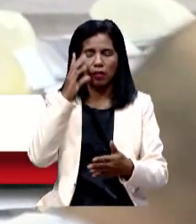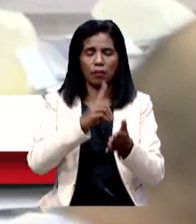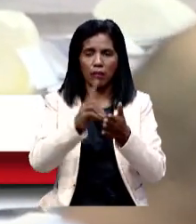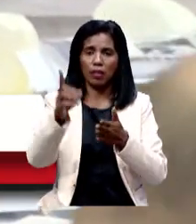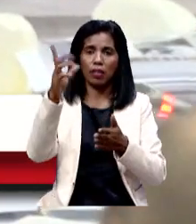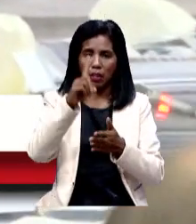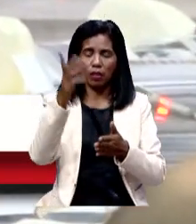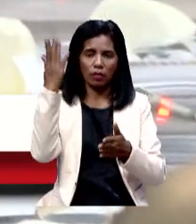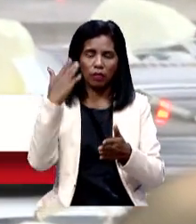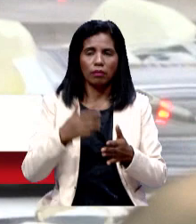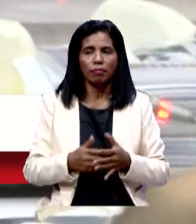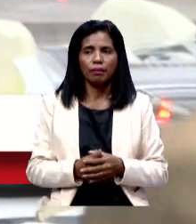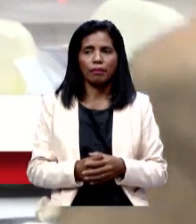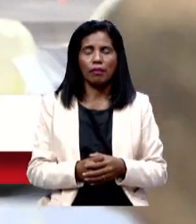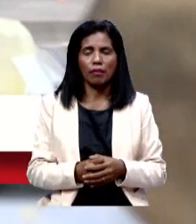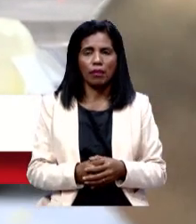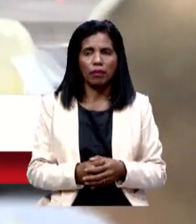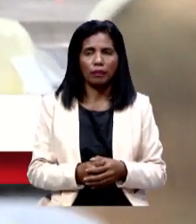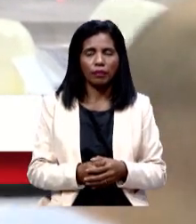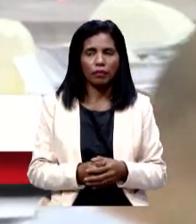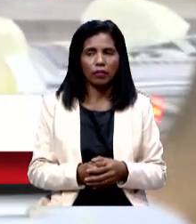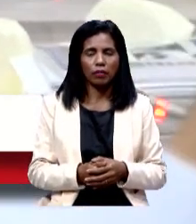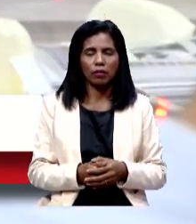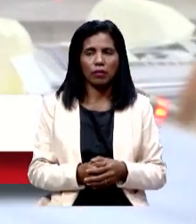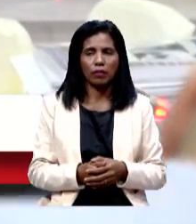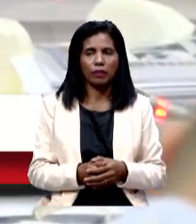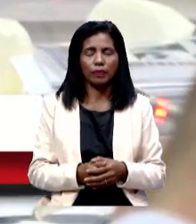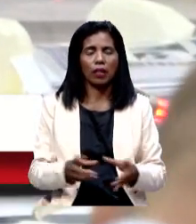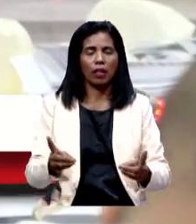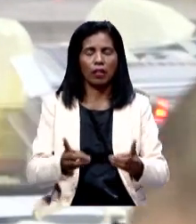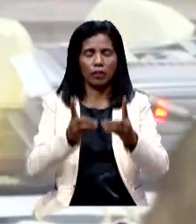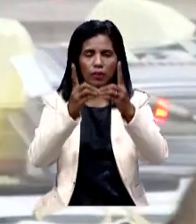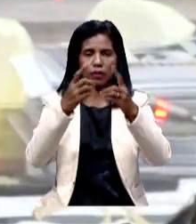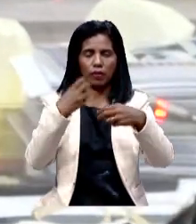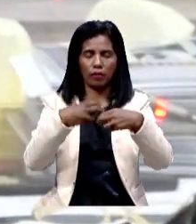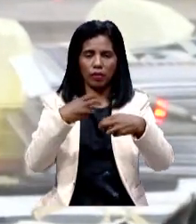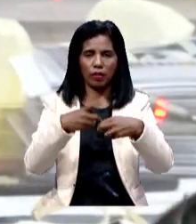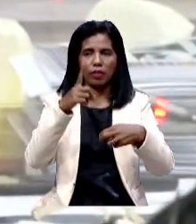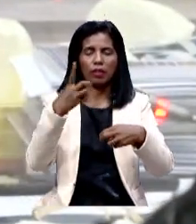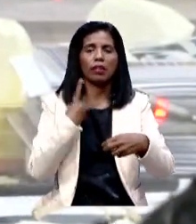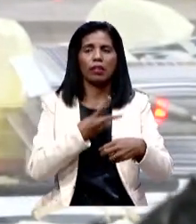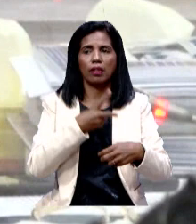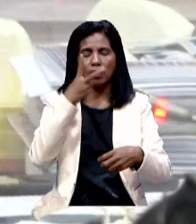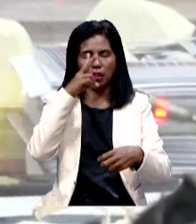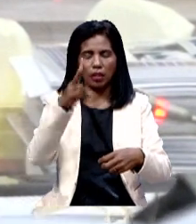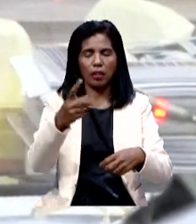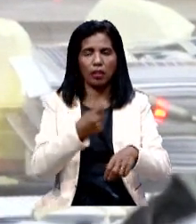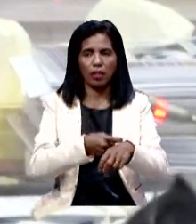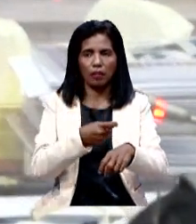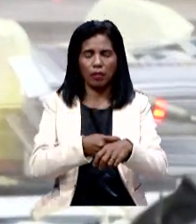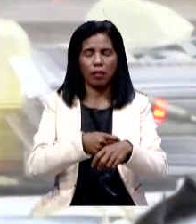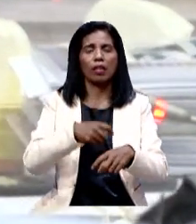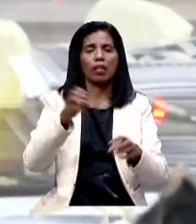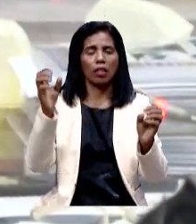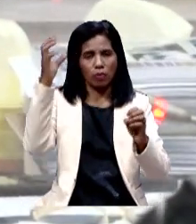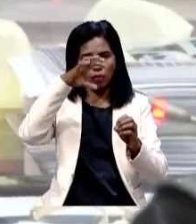liuba Costa Sul asoro situasau ida ke itare itare katak tempune bai loro